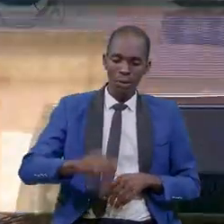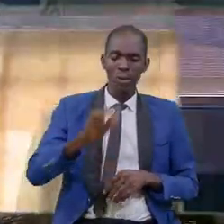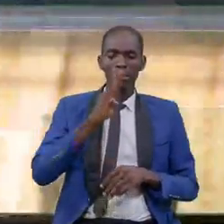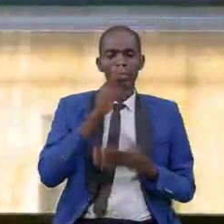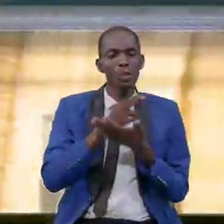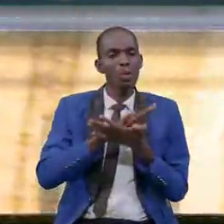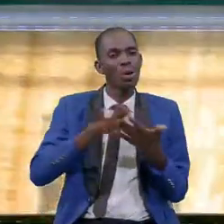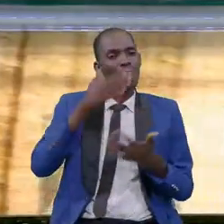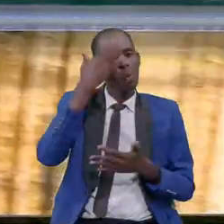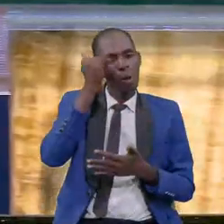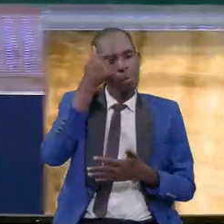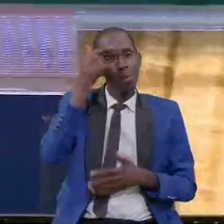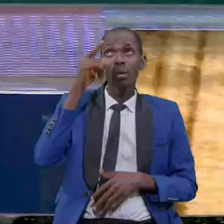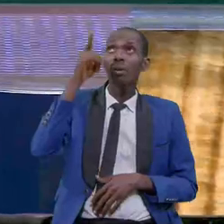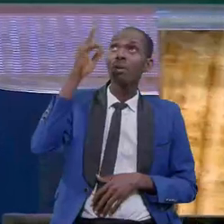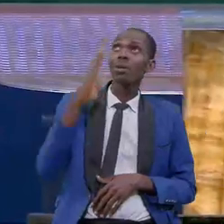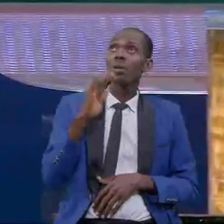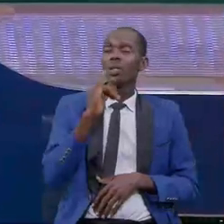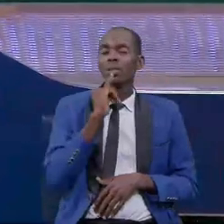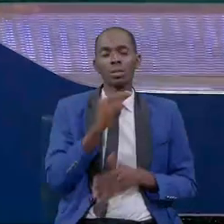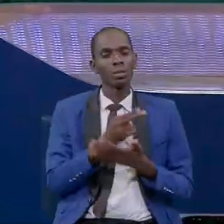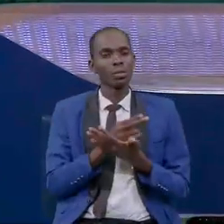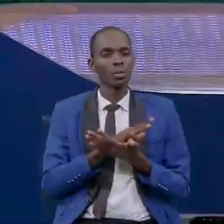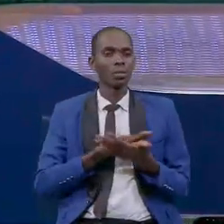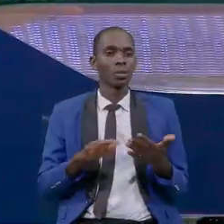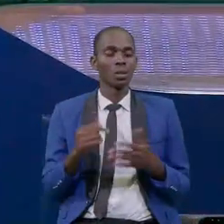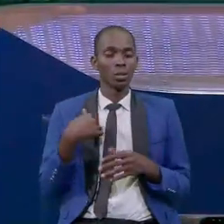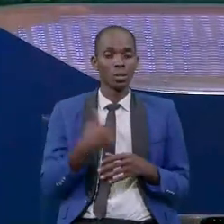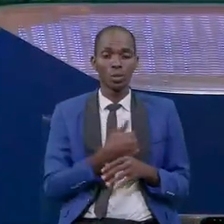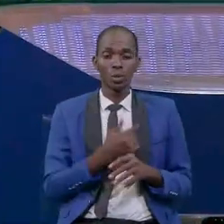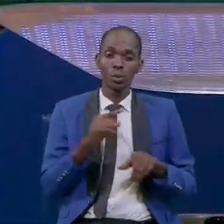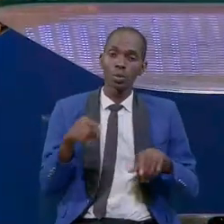que Dieu est saint. Et